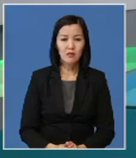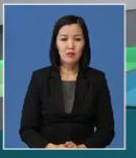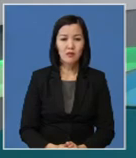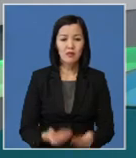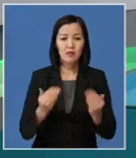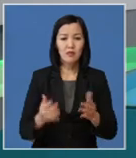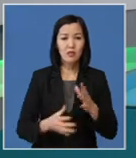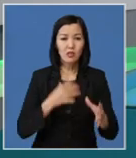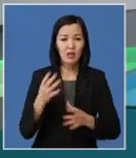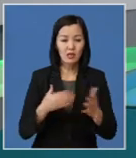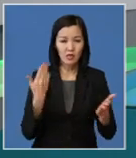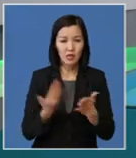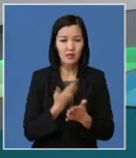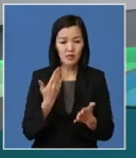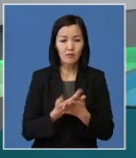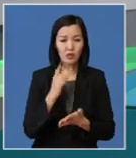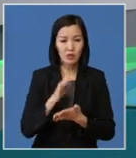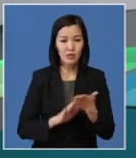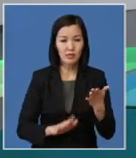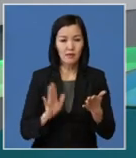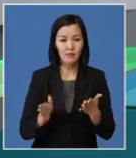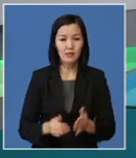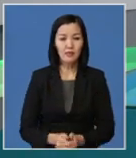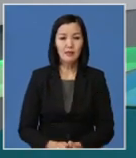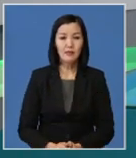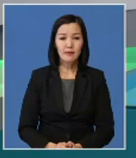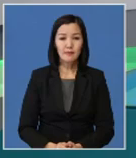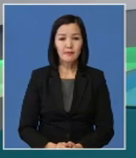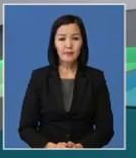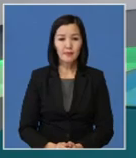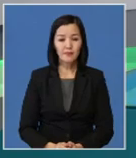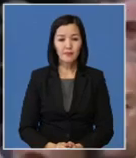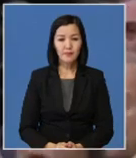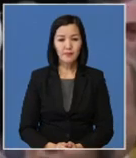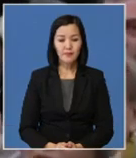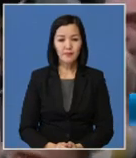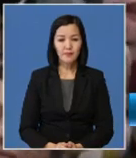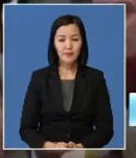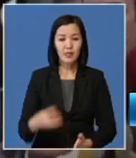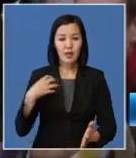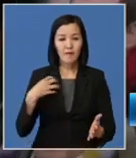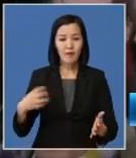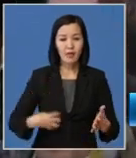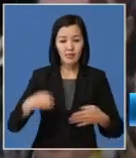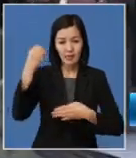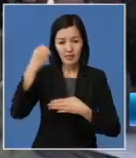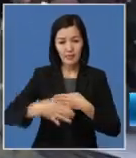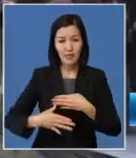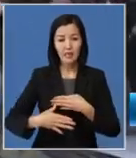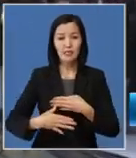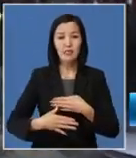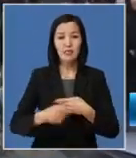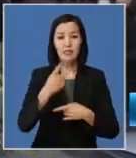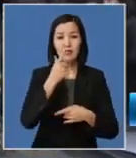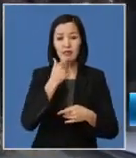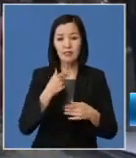Енді кезек жаһан жаңалықтарында шартараптағы ақпараттармен де таныс болыңыздар. Франция астанасы Парижде қызыл